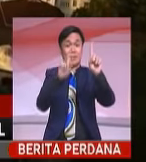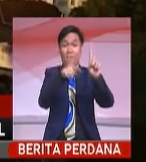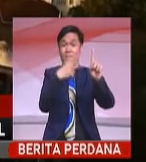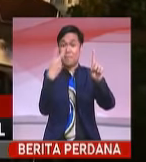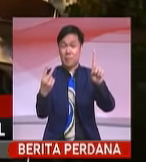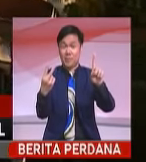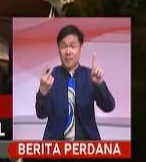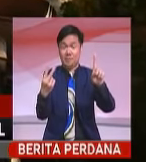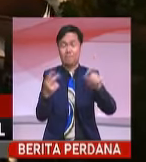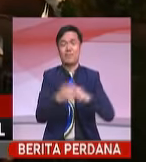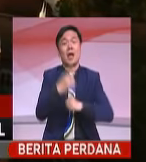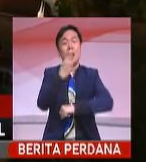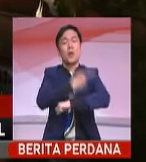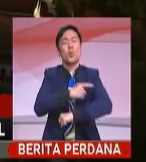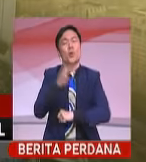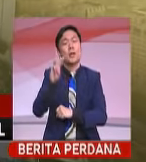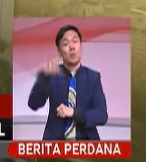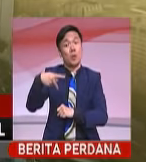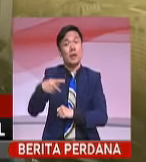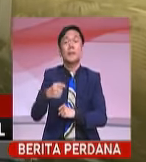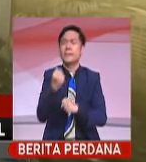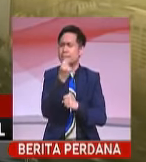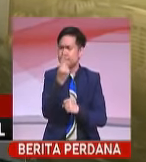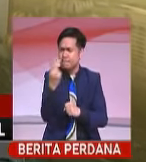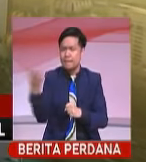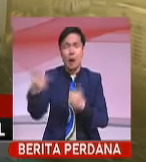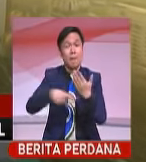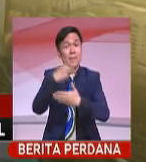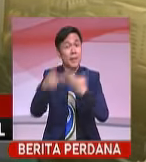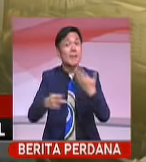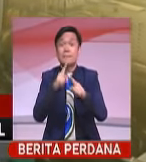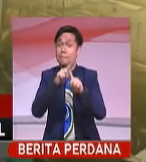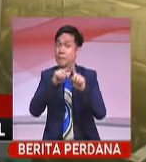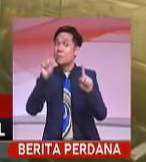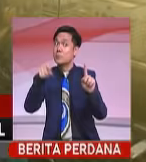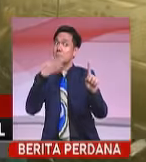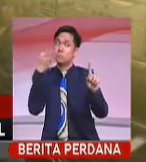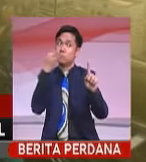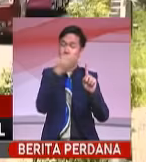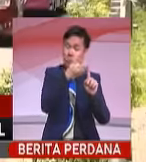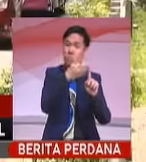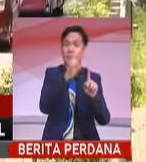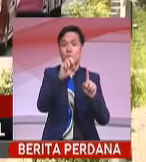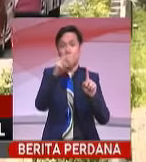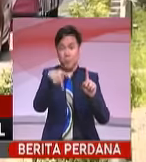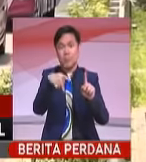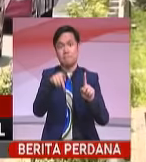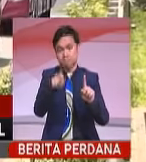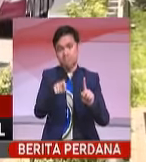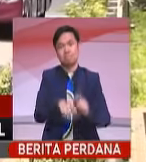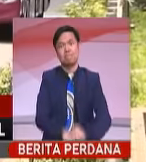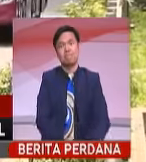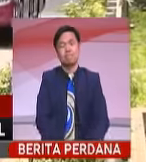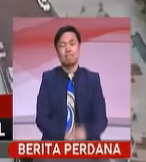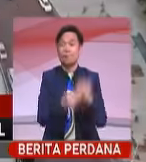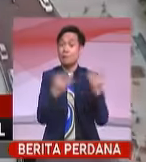Februari itu juga, beberapa program masih diteruskan dengan pematuhan rapi prosedur operasi standard PKP. Sambutan